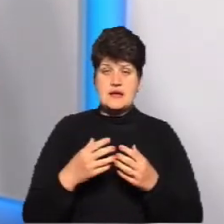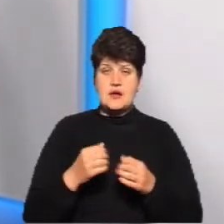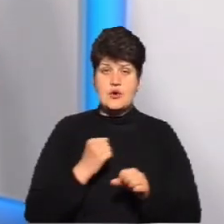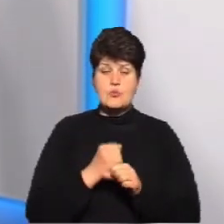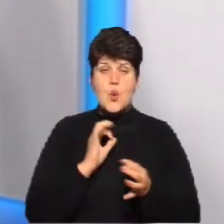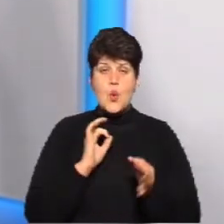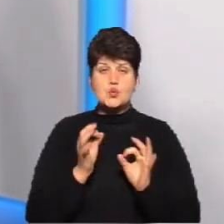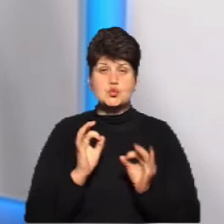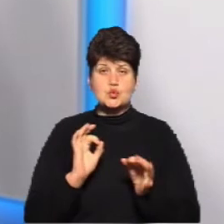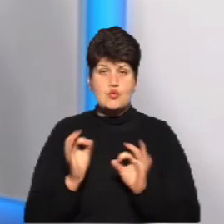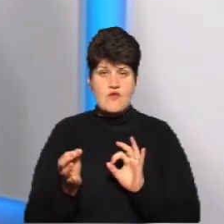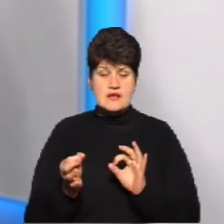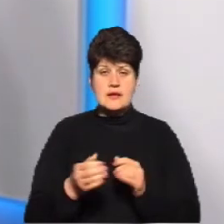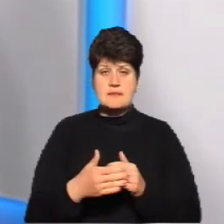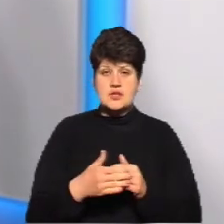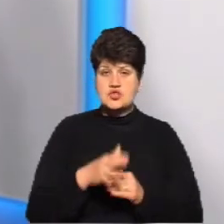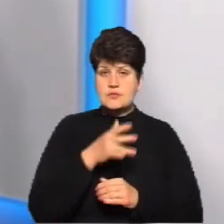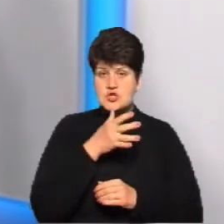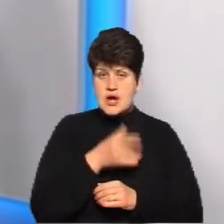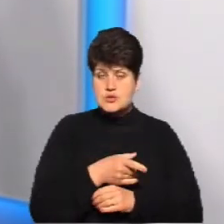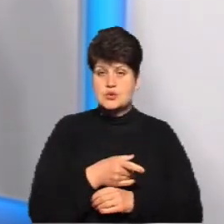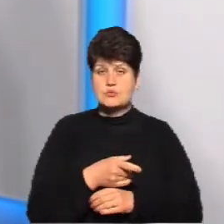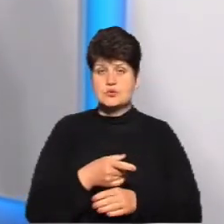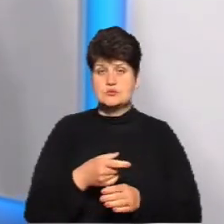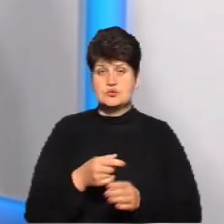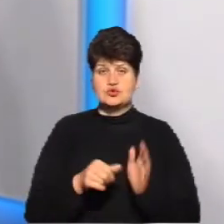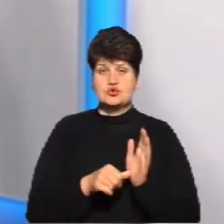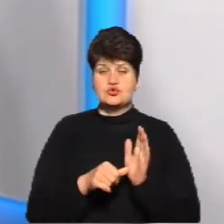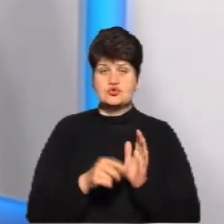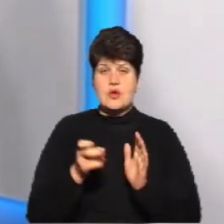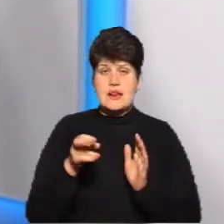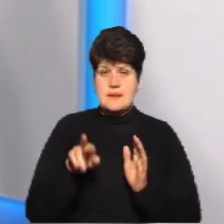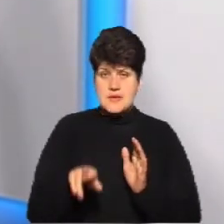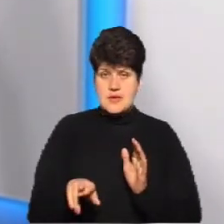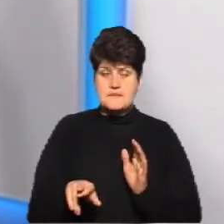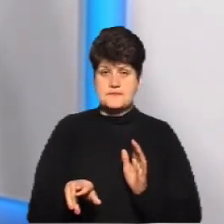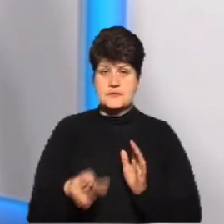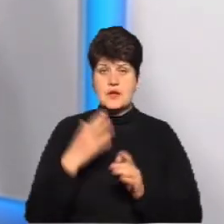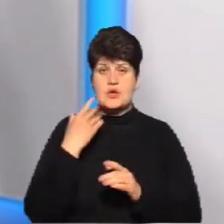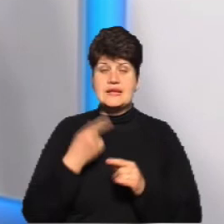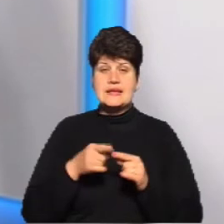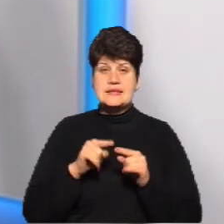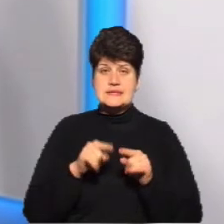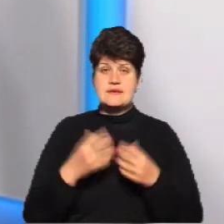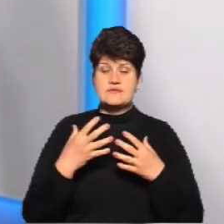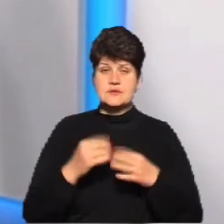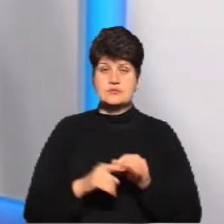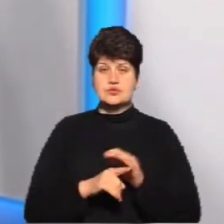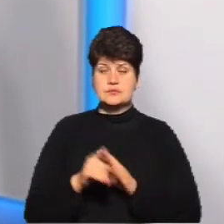І найближчим часом, якраз до 6 липня, коли цей механізм вже задіє до всіх видів